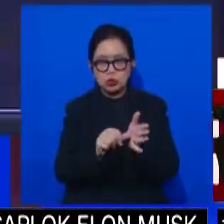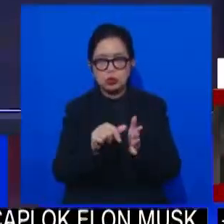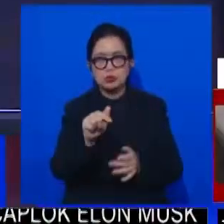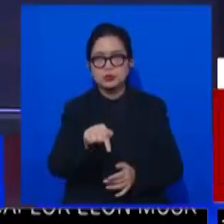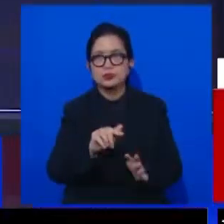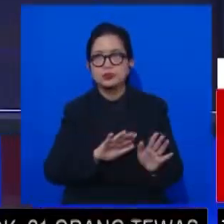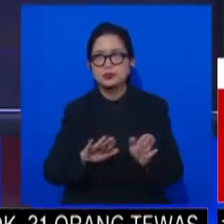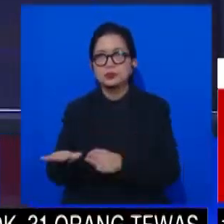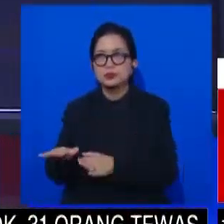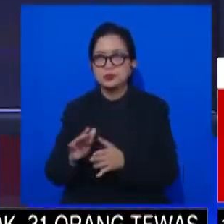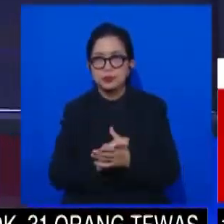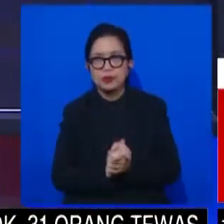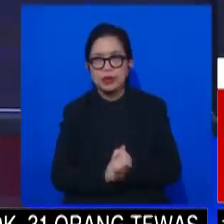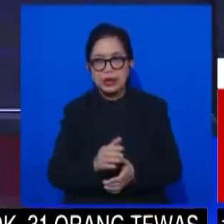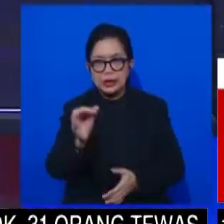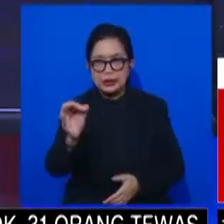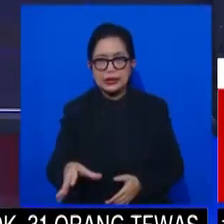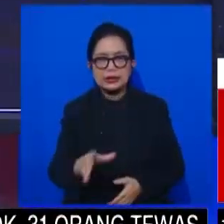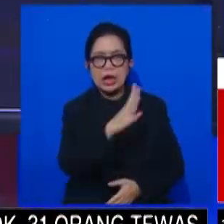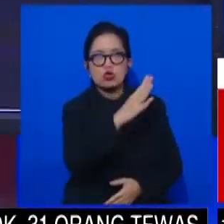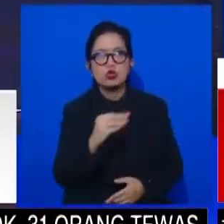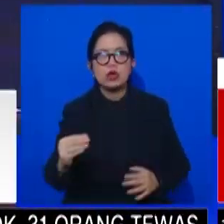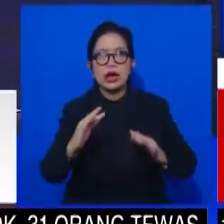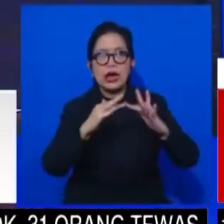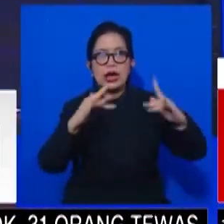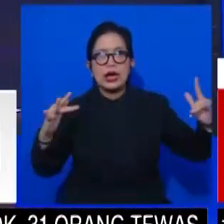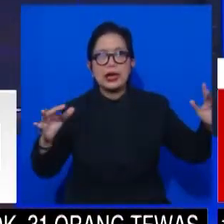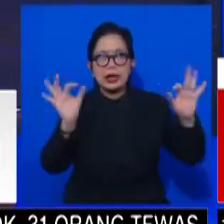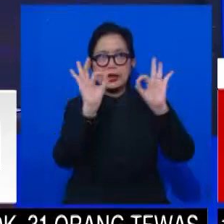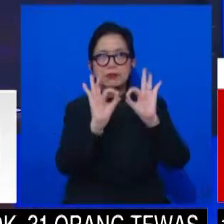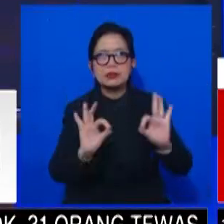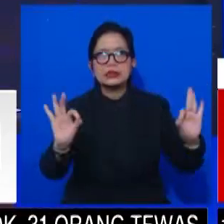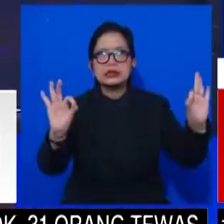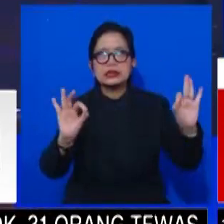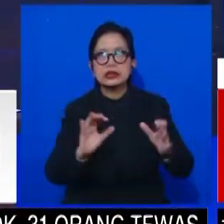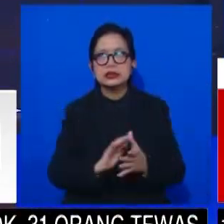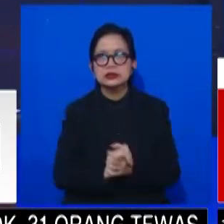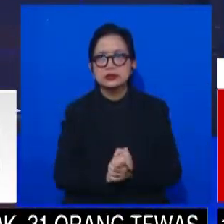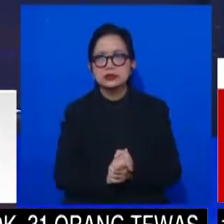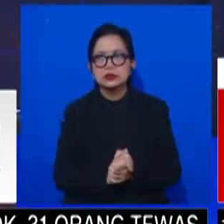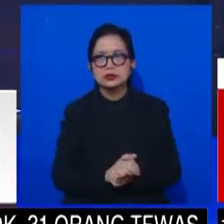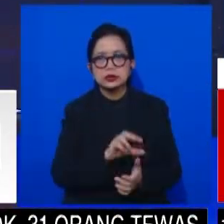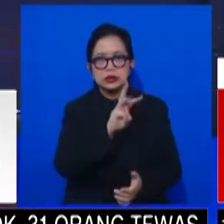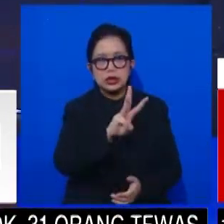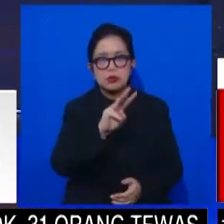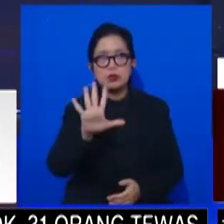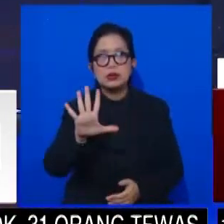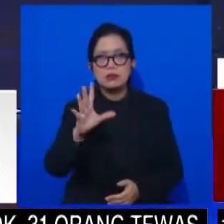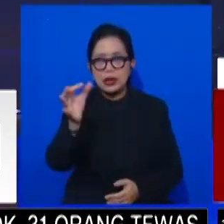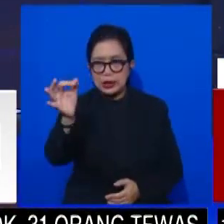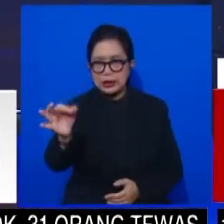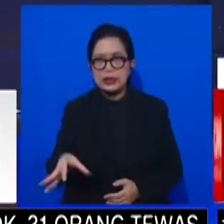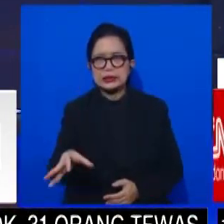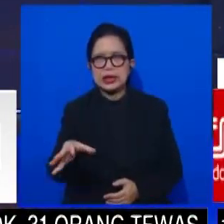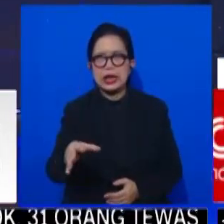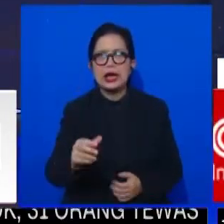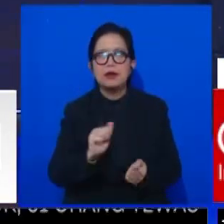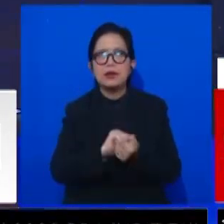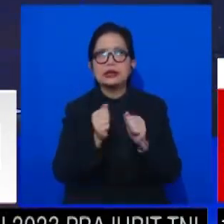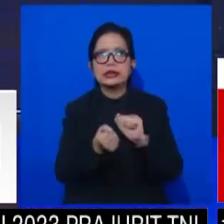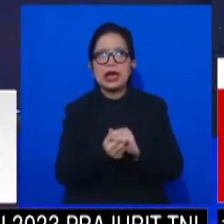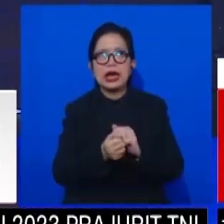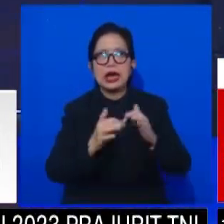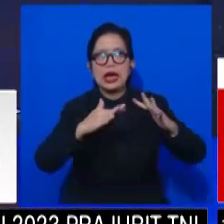Ratusan desa di Jawa Tengah terancam kekurangan air bersih akibat dampak kekeringan panjang. 35 desa diantaranya sudah mengalami krisis air